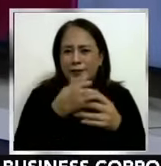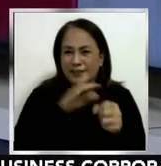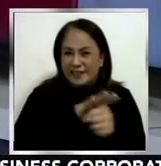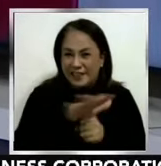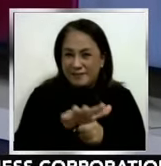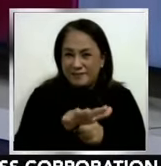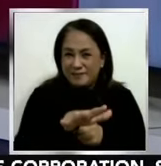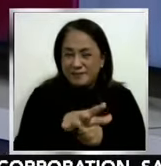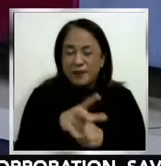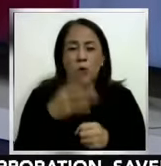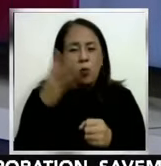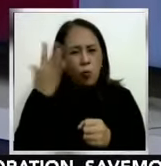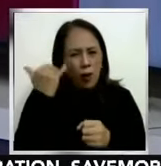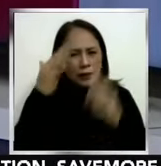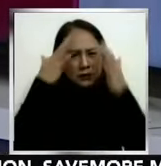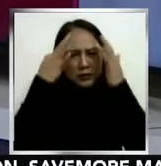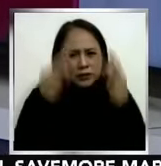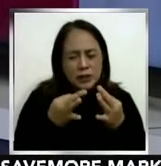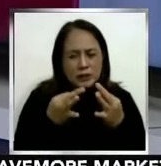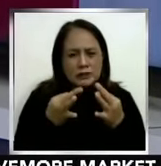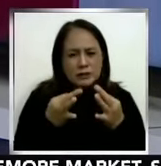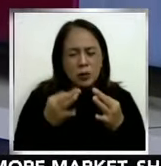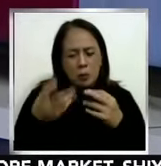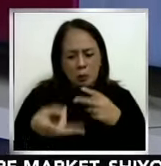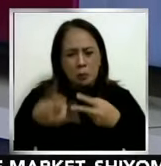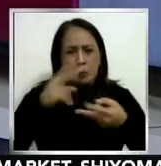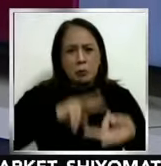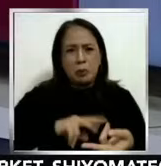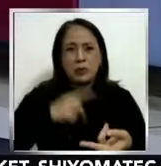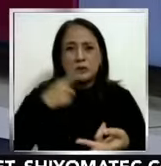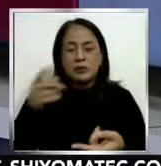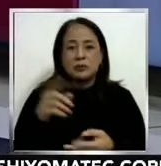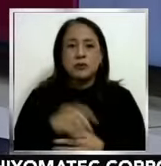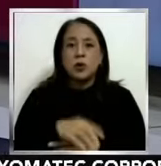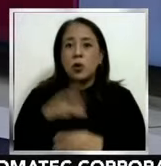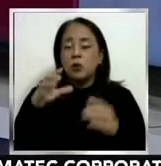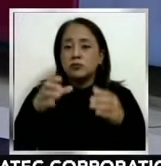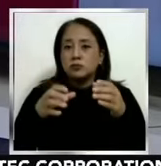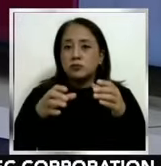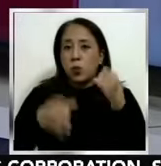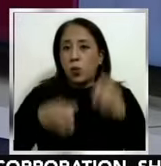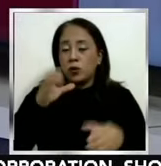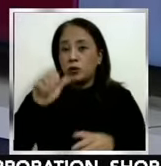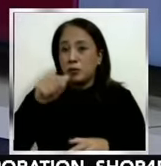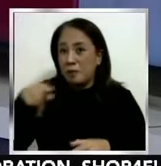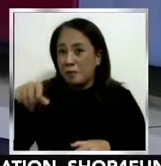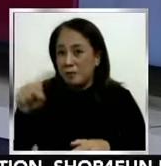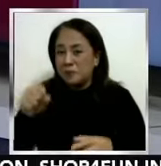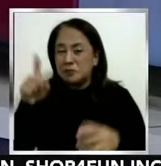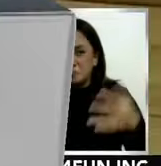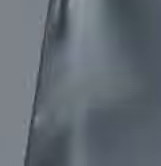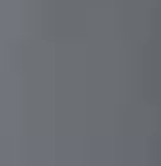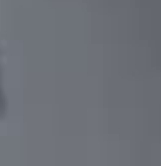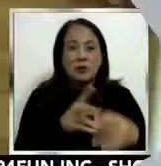desisyon na bumaligtad sa naunang utos ng Court of Appeals na makasuhan si Navarro. Nakatutok si Dano